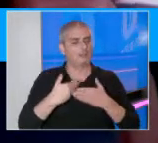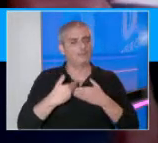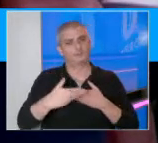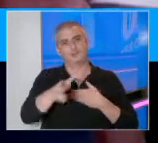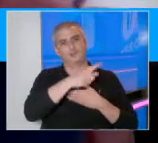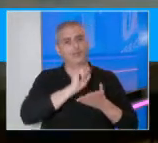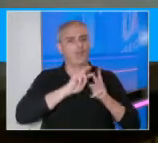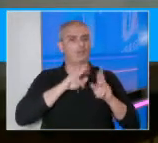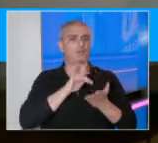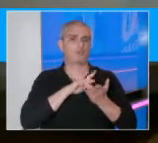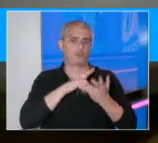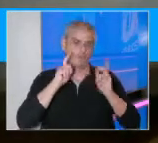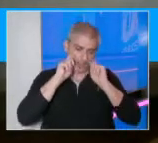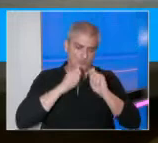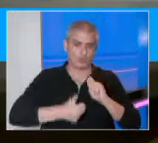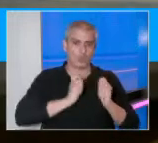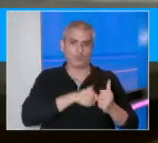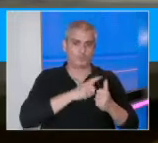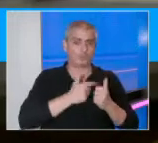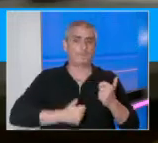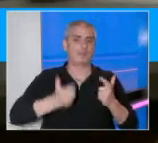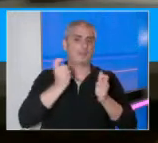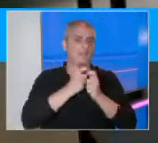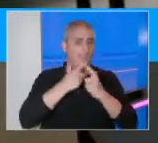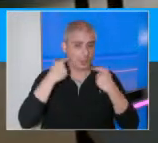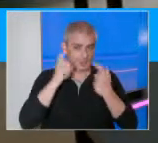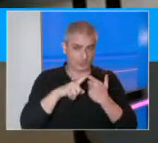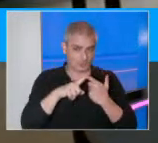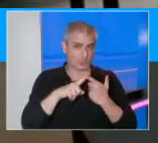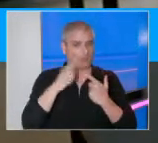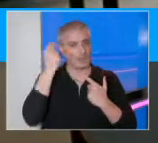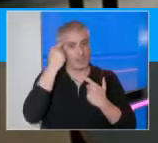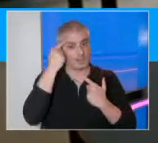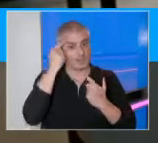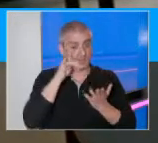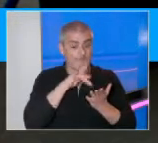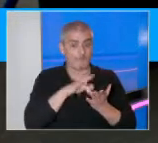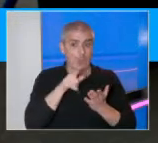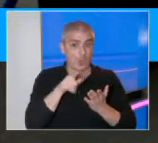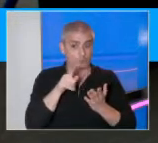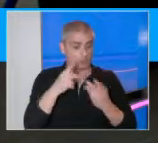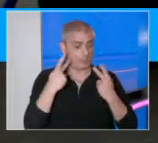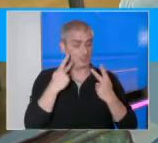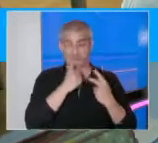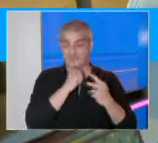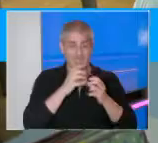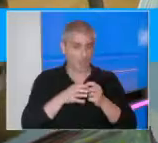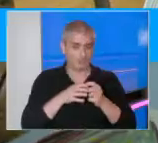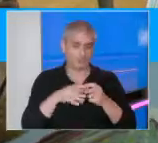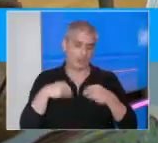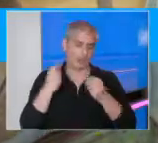המקומיות, לסמוך על ראשי הערים, על מנהלי מחלקות החינוך, ולדעת שבמקום שהוא נחשב ירוק,